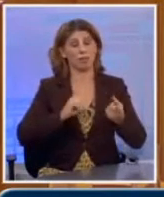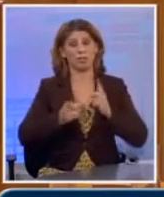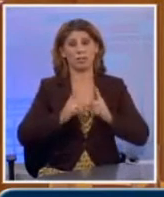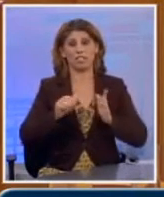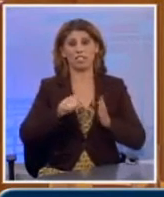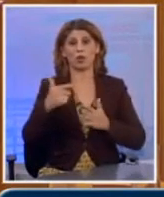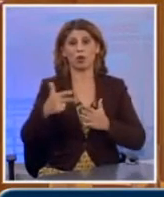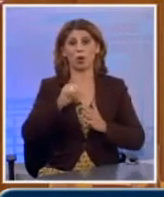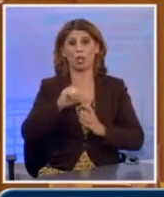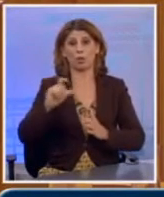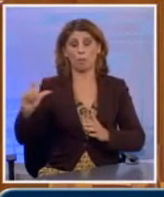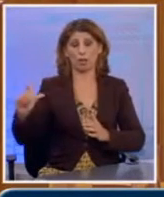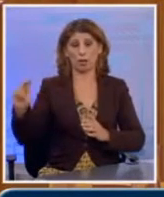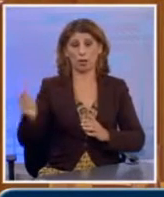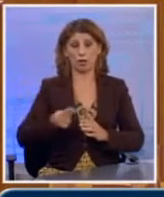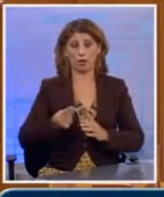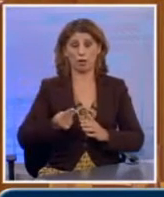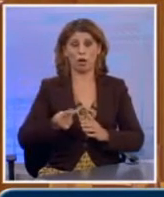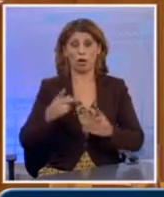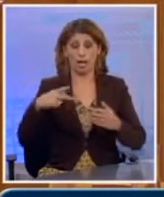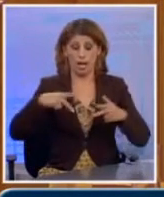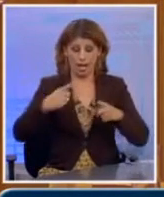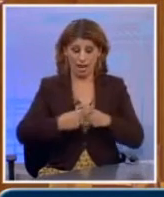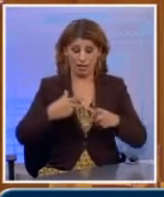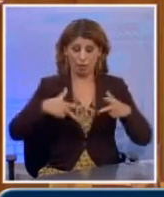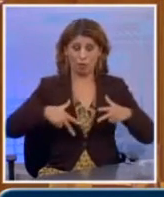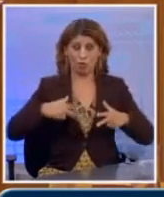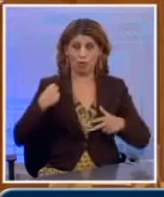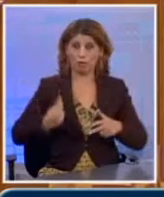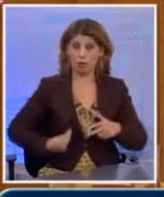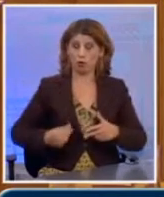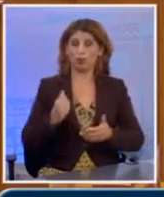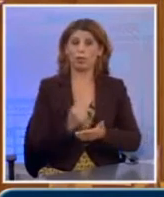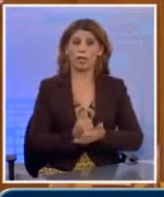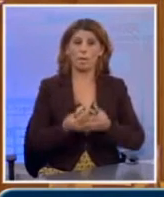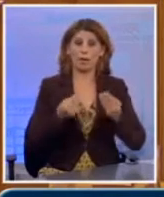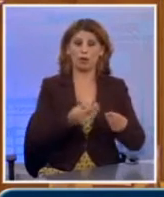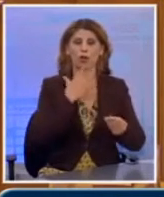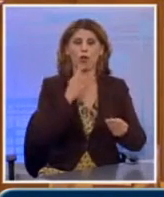δημοσίου και των παραχωρήσεων γιατί καθυστέρησαν να υπογράψουν τη σύμβαση.